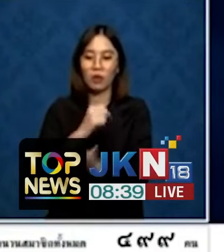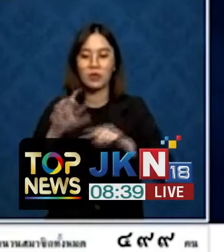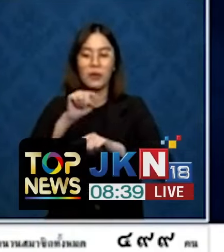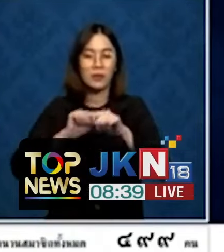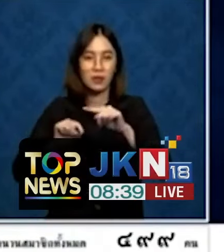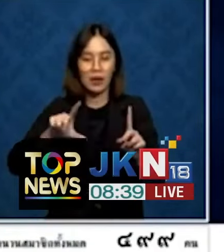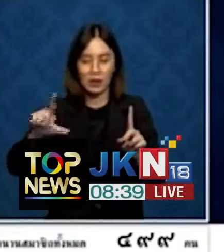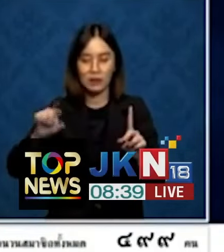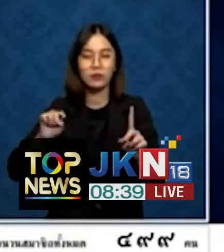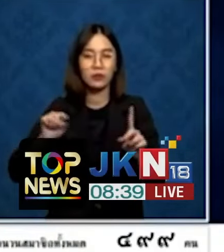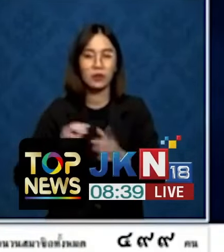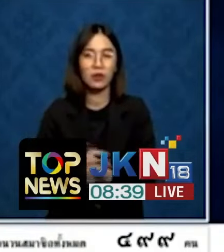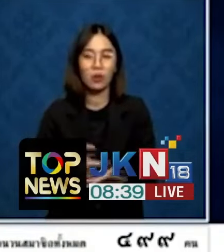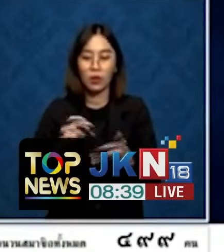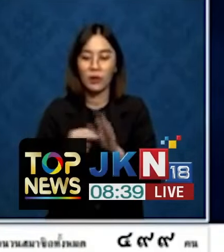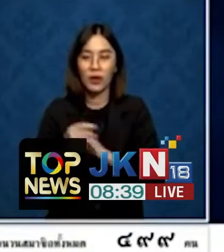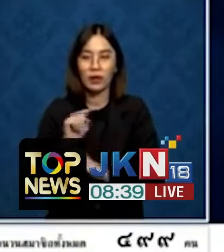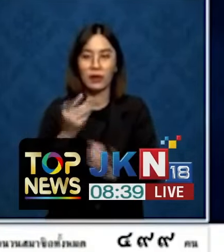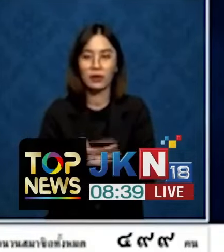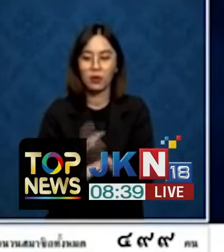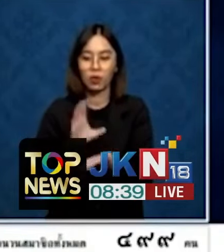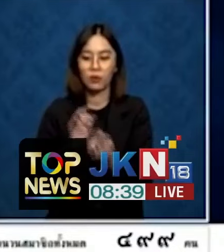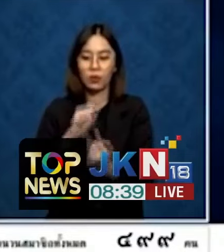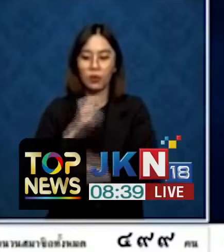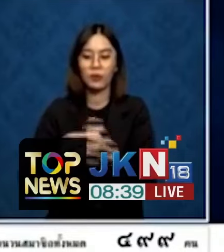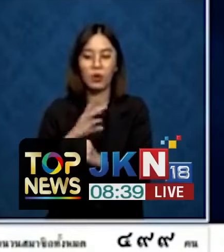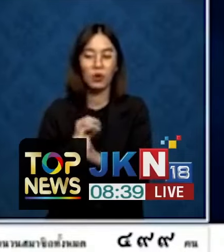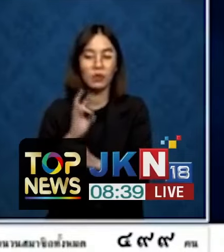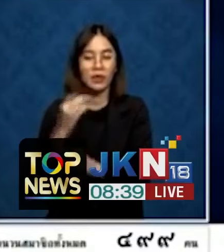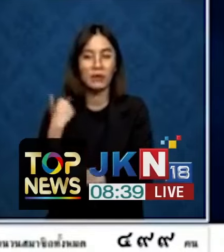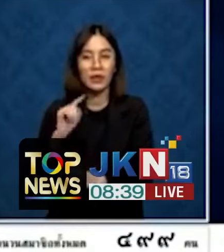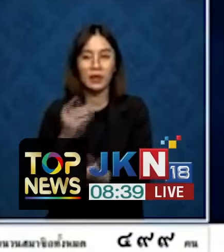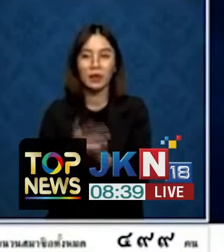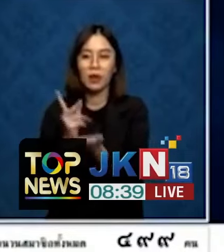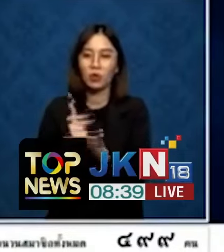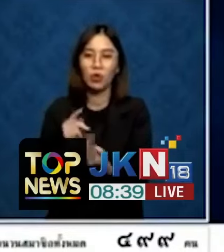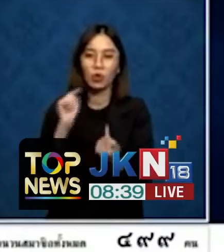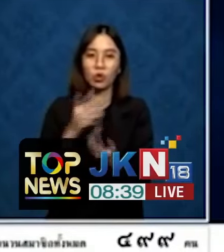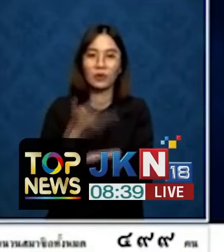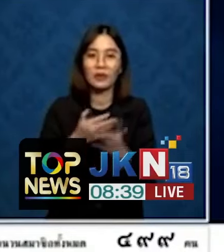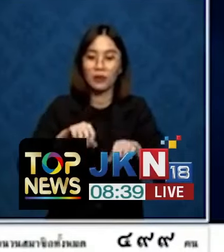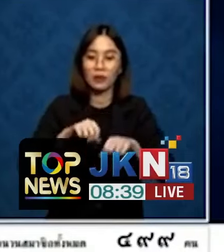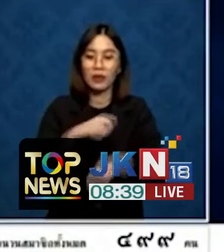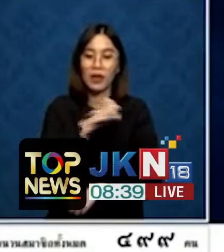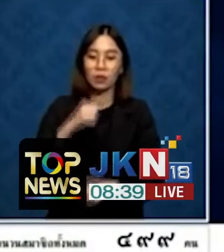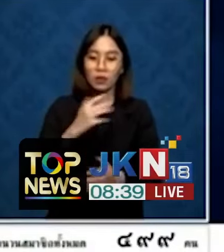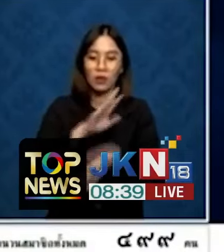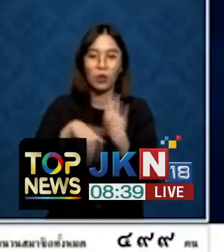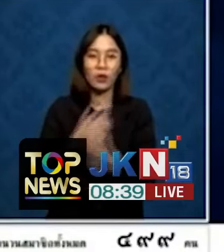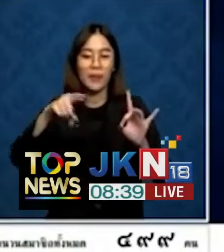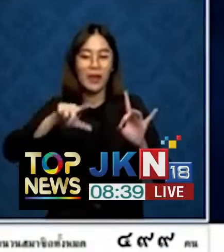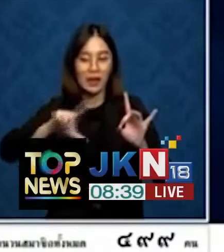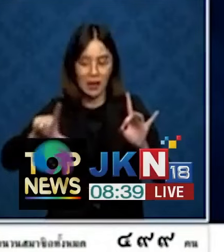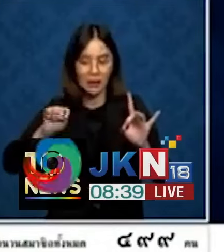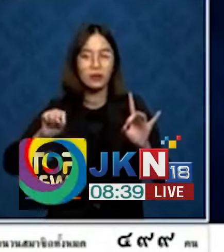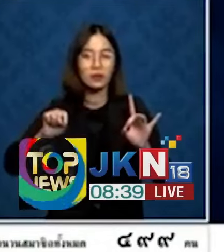วานนี้นะ อันนี้มันเท่ากับว่างบประมาณของปี67เนี่ยจะมีการกู้เพื่อชดเชยขาดดุลทั้งสิ้น 850,000 ล้